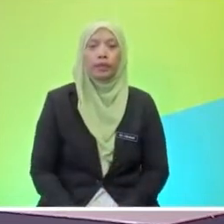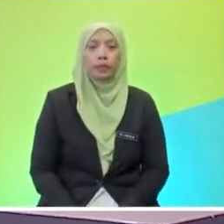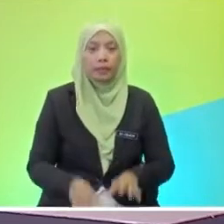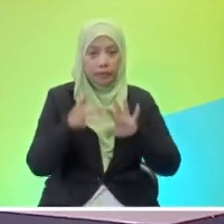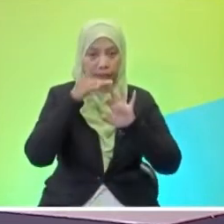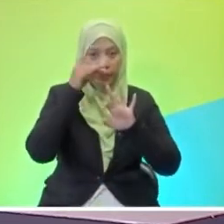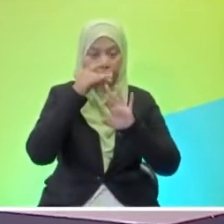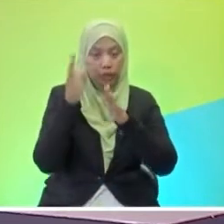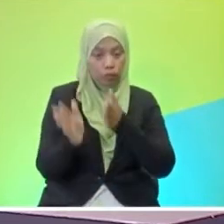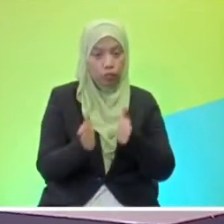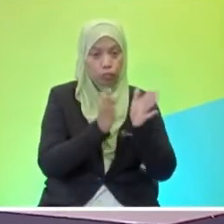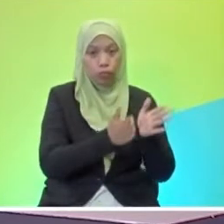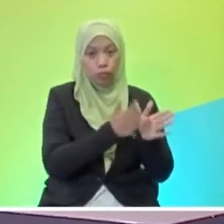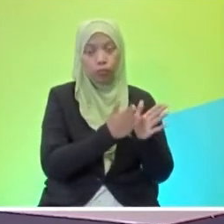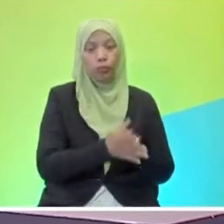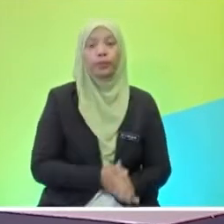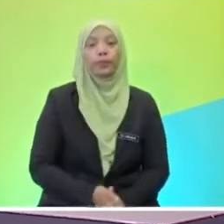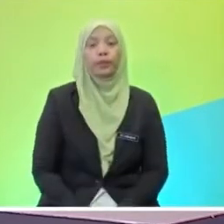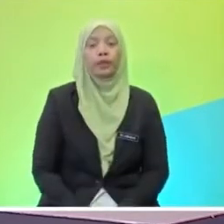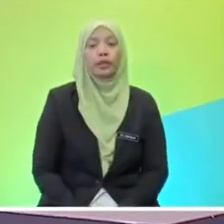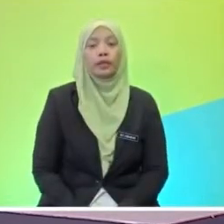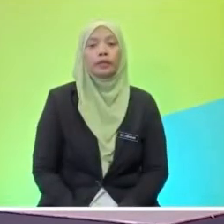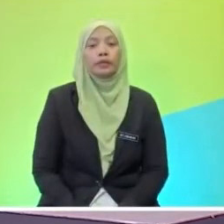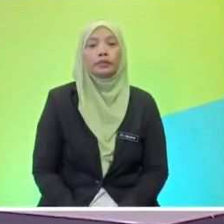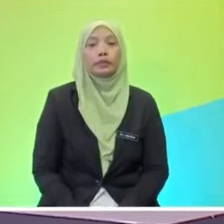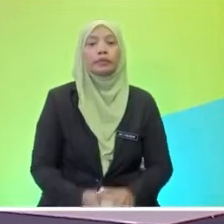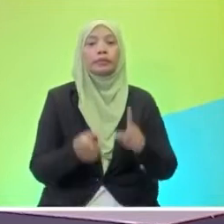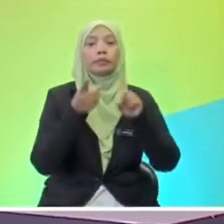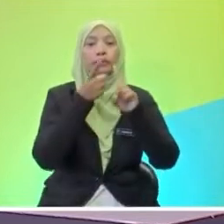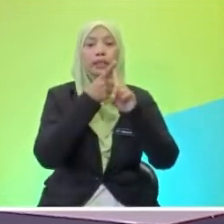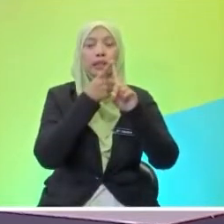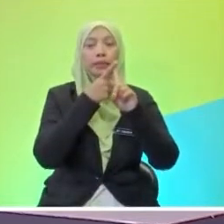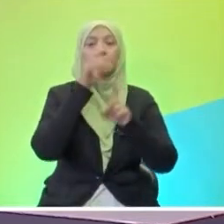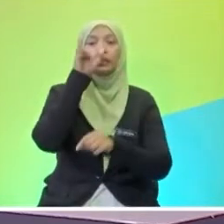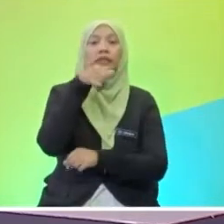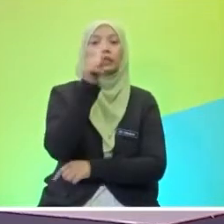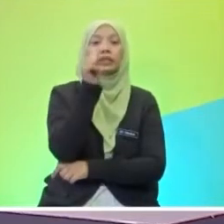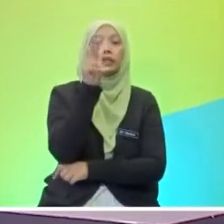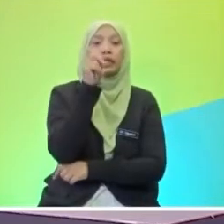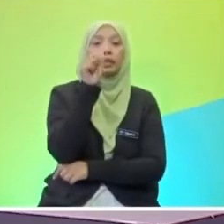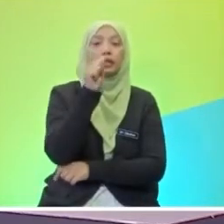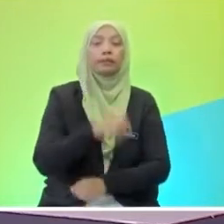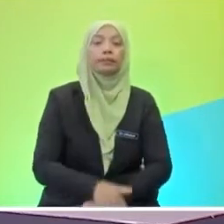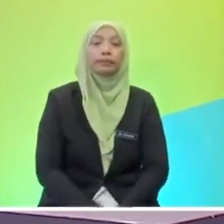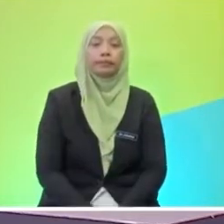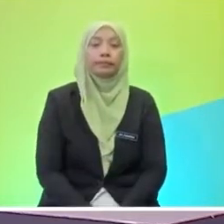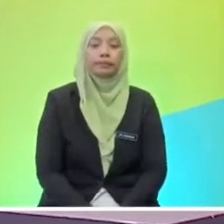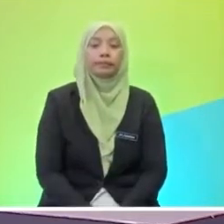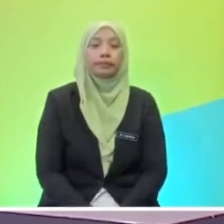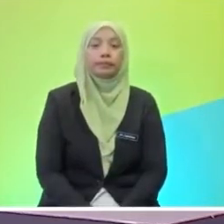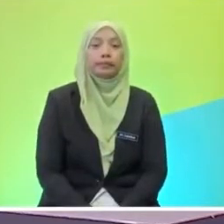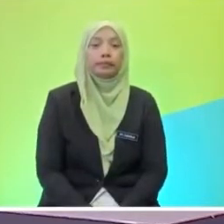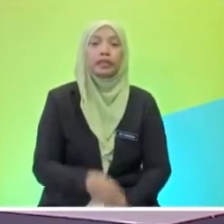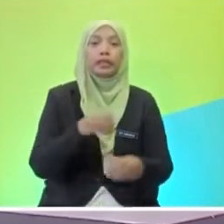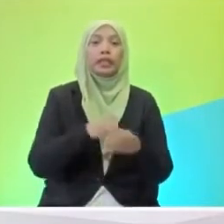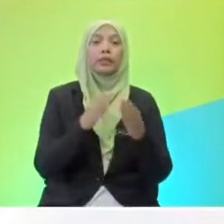menyusun dengan Baiklah pertama tempat Penjaraan Oke ini ya di dalam